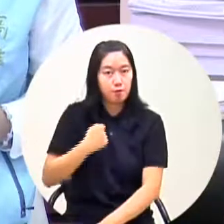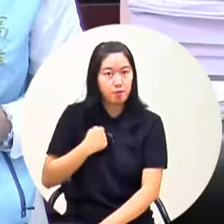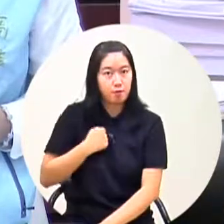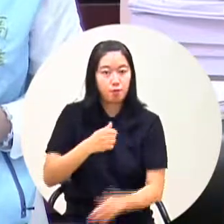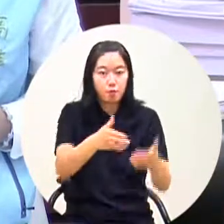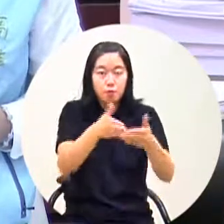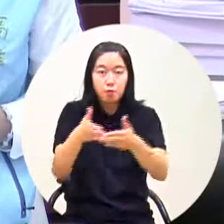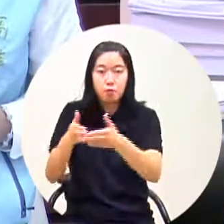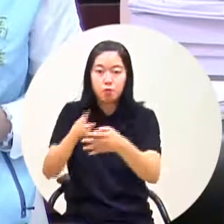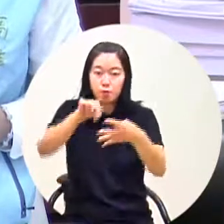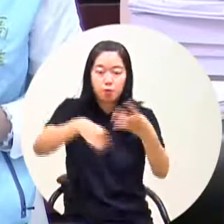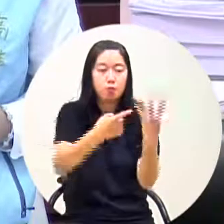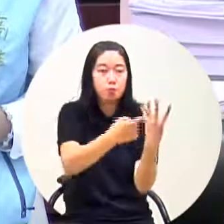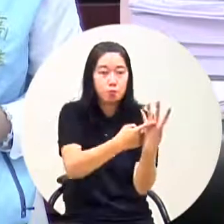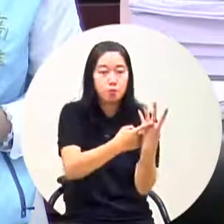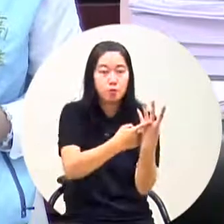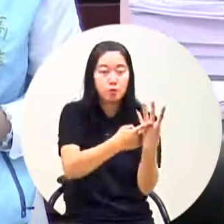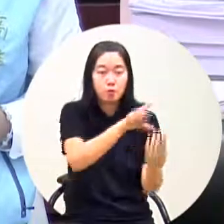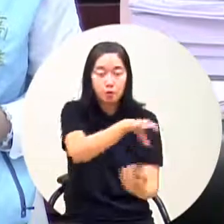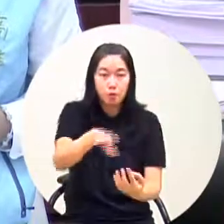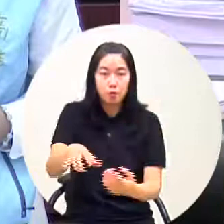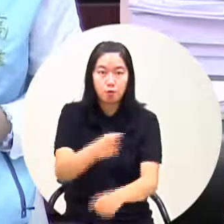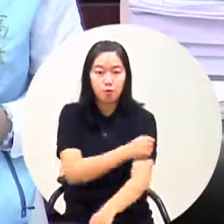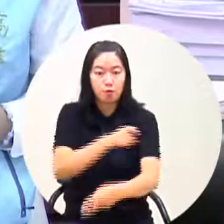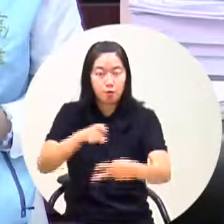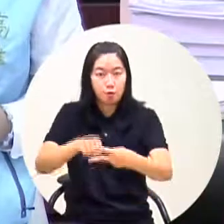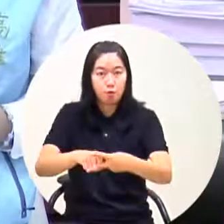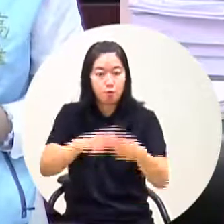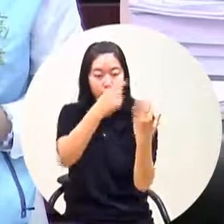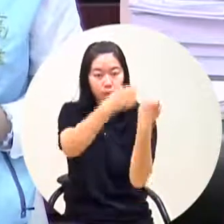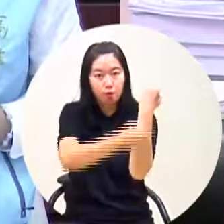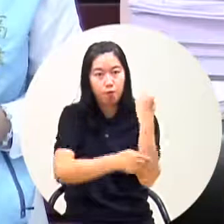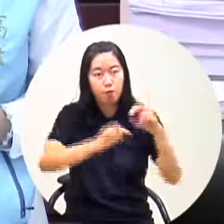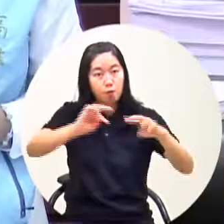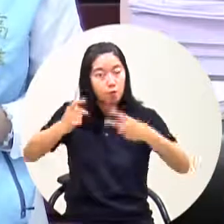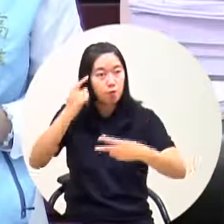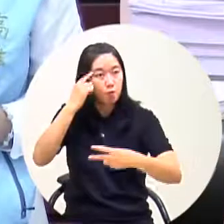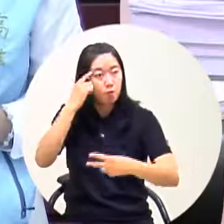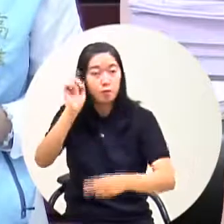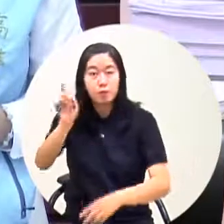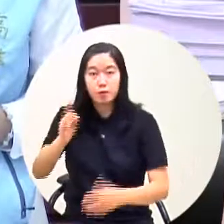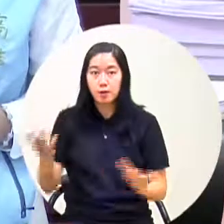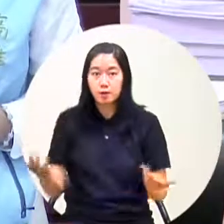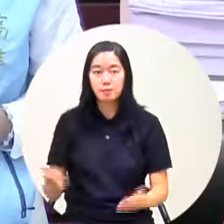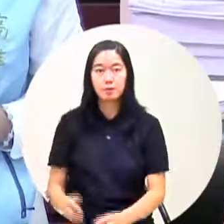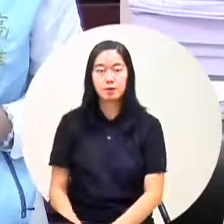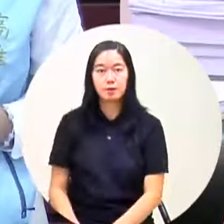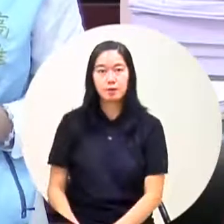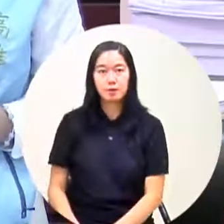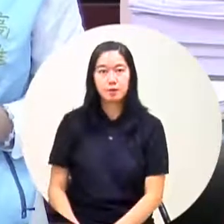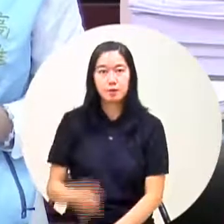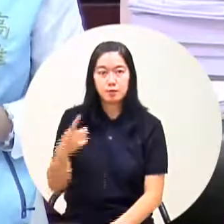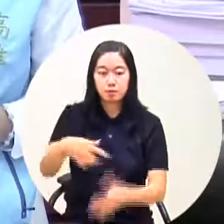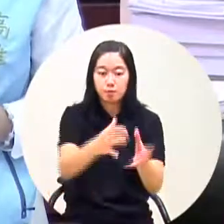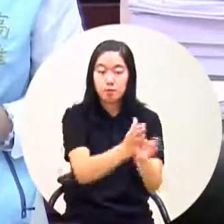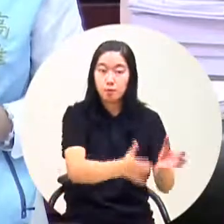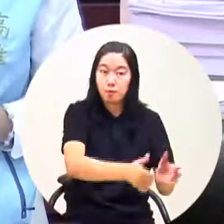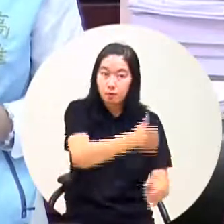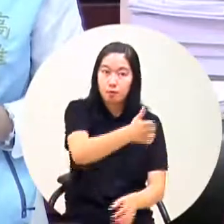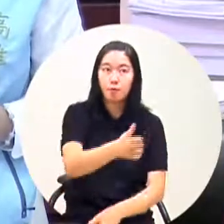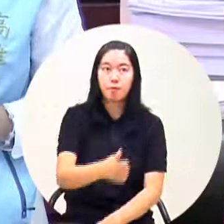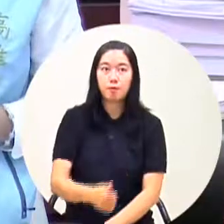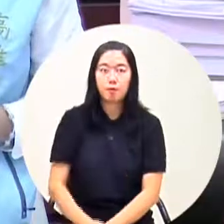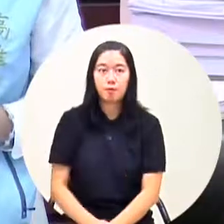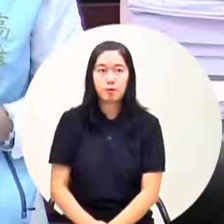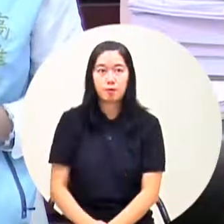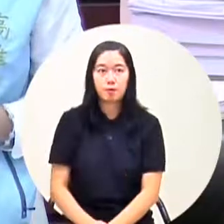位，也是咱的劳工对咱的想法有啥物想法吼。所以咱即几包括咱的部长吼，部长嘛